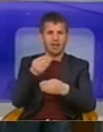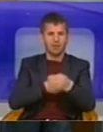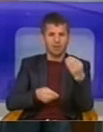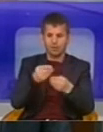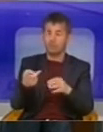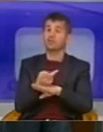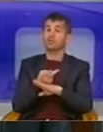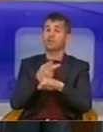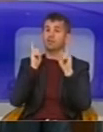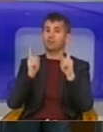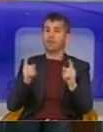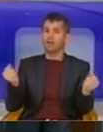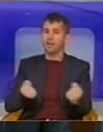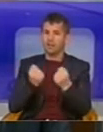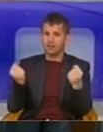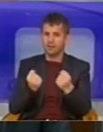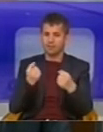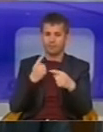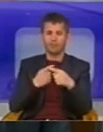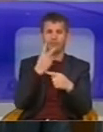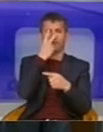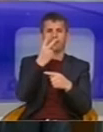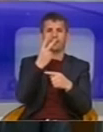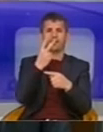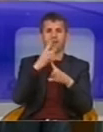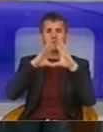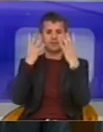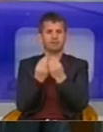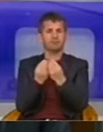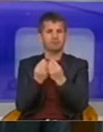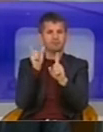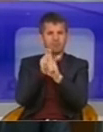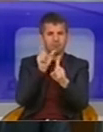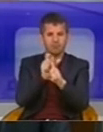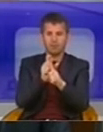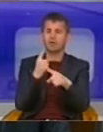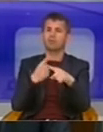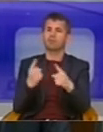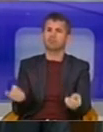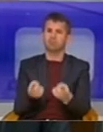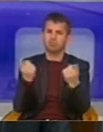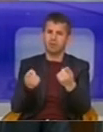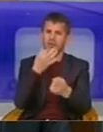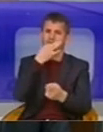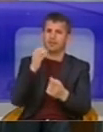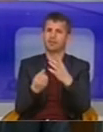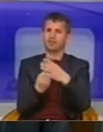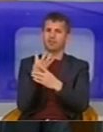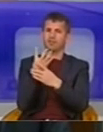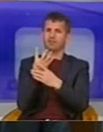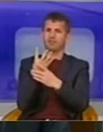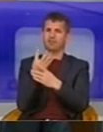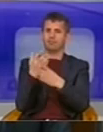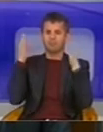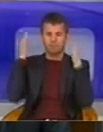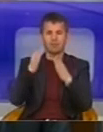shteti të jetë aktiv, të jetë aktore faktor, të nxis, të orientoj, të inkurajoj zhvillimet të caktuara në drejtimet